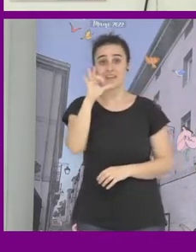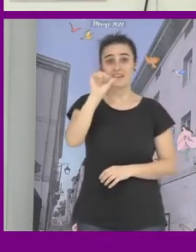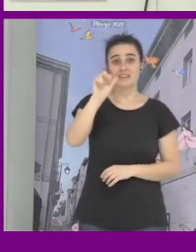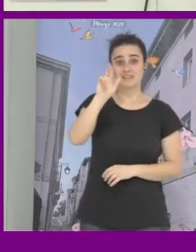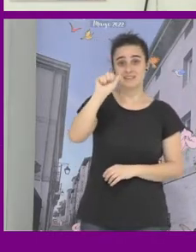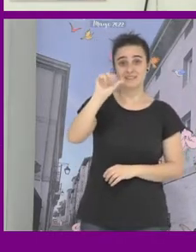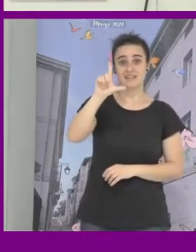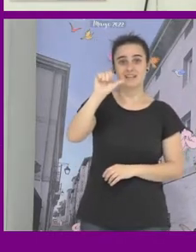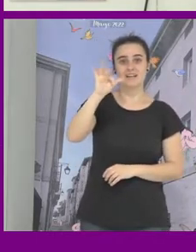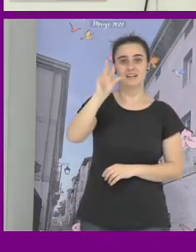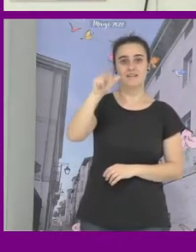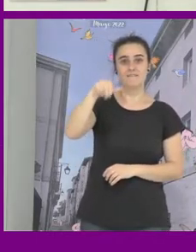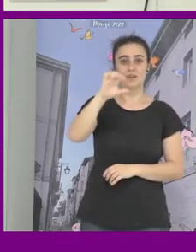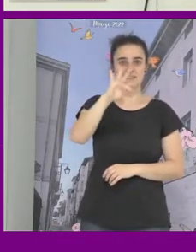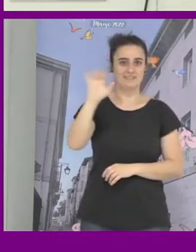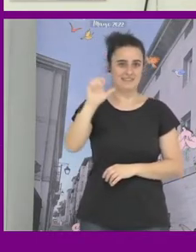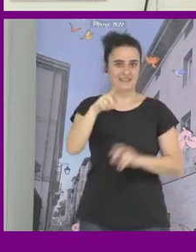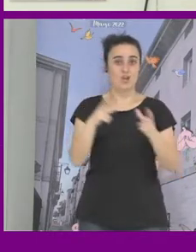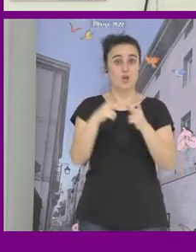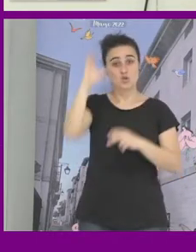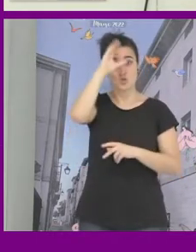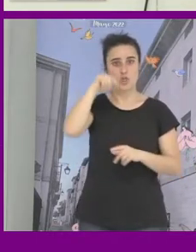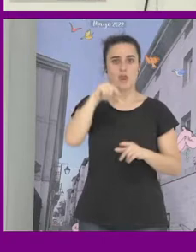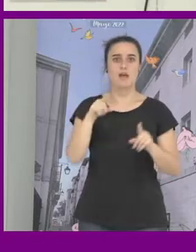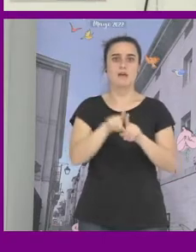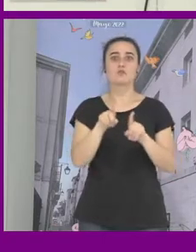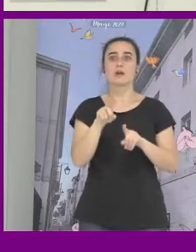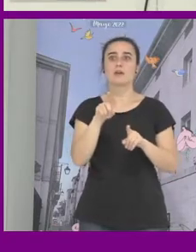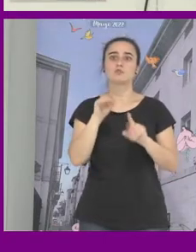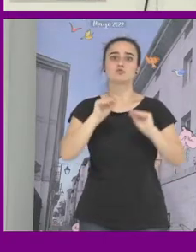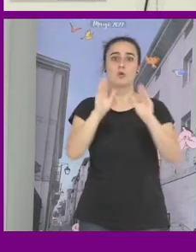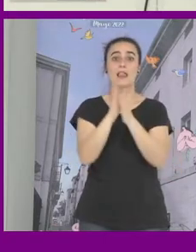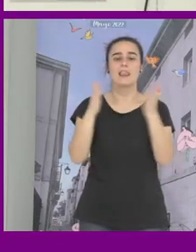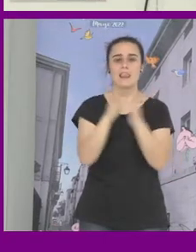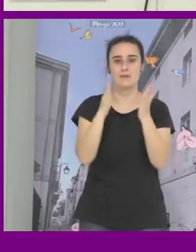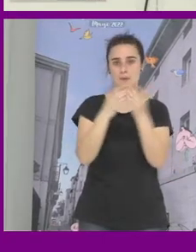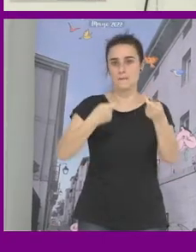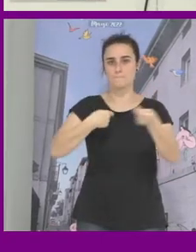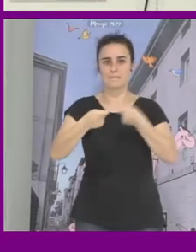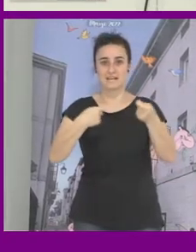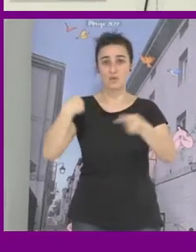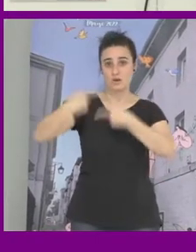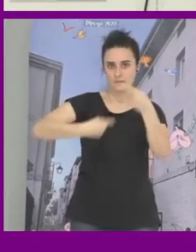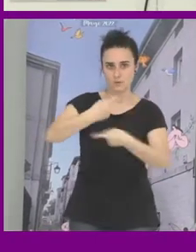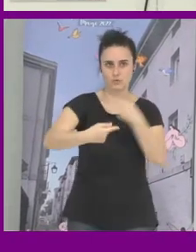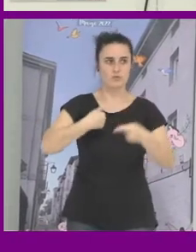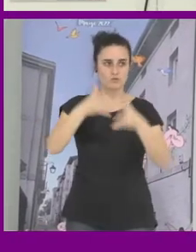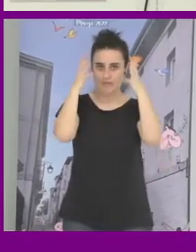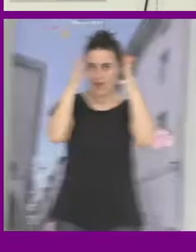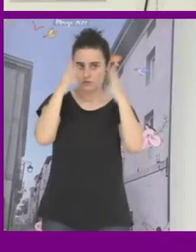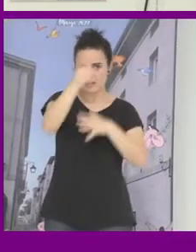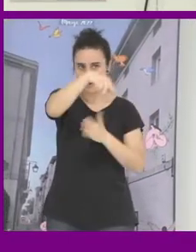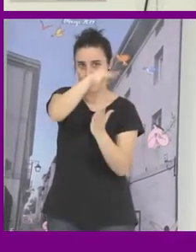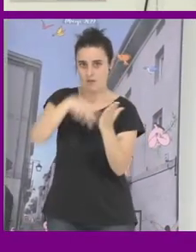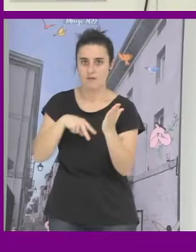Funes soziologoaren ekarpena, Mercados Reproductivos izeneko bere liburua biziki gomendatzen dizuet, eta